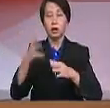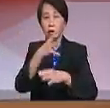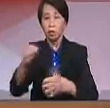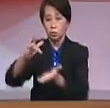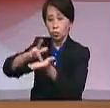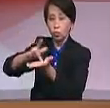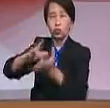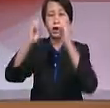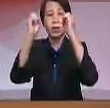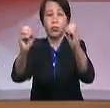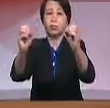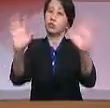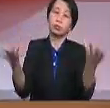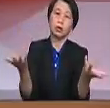ditemui,